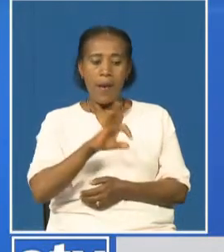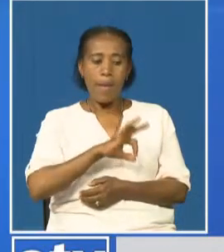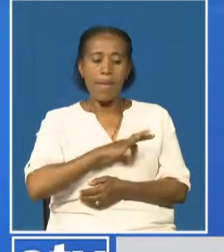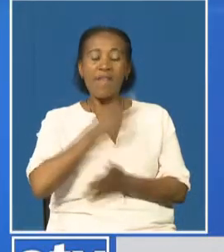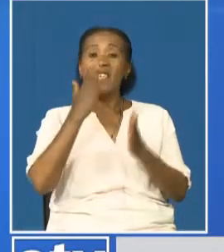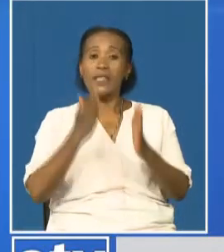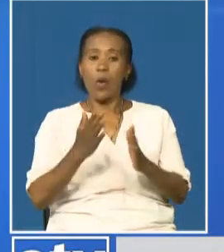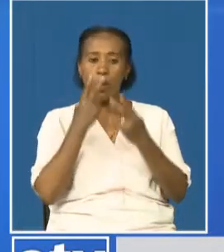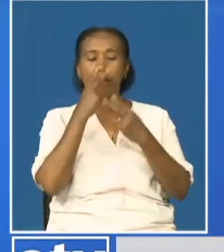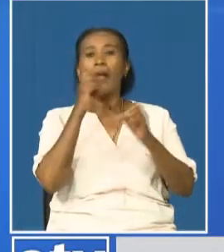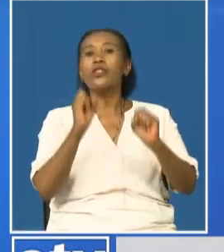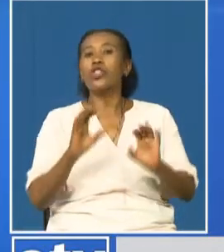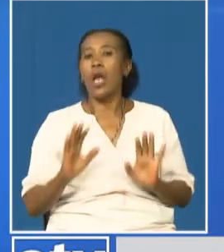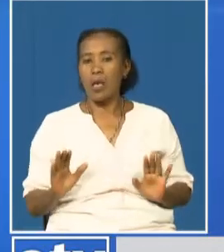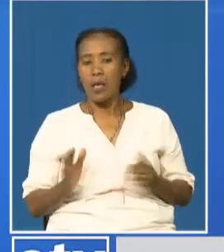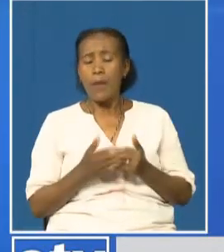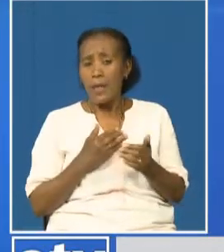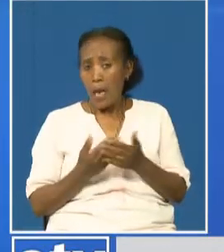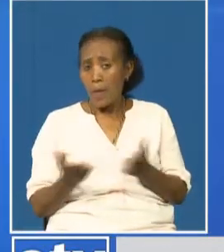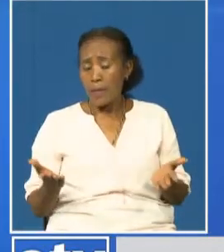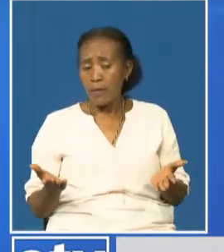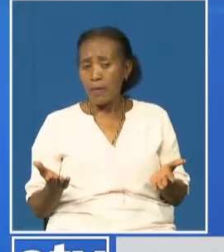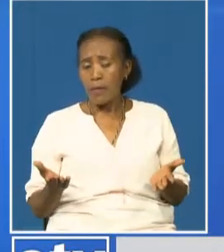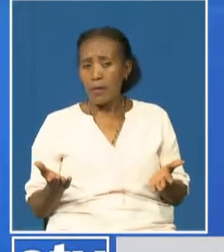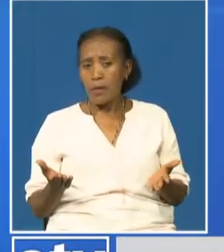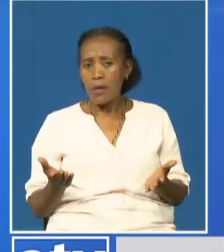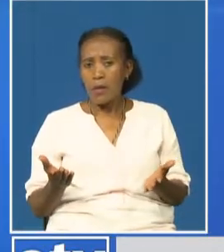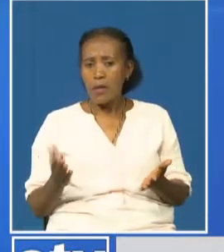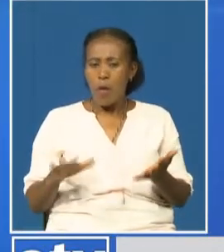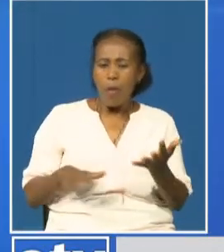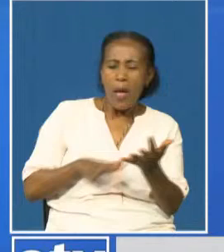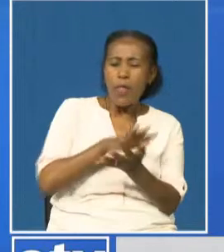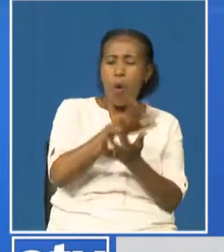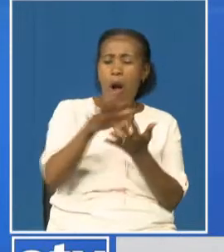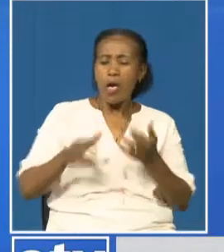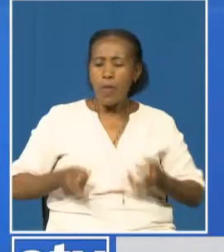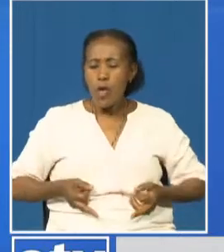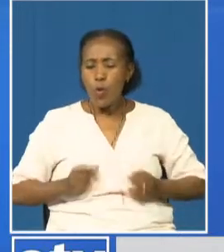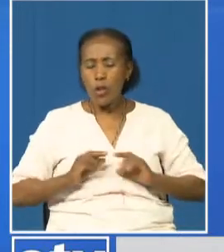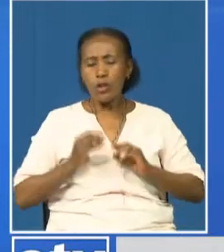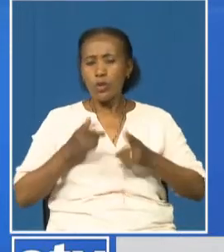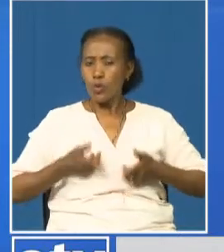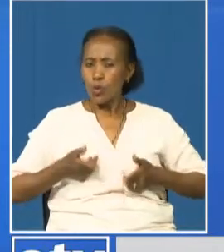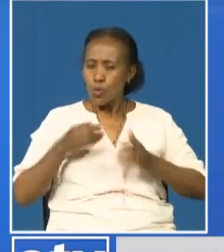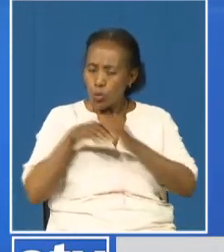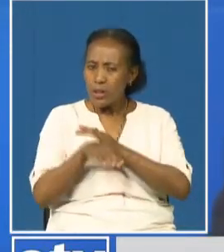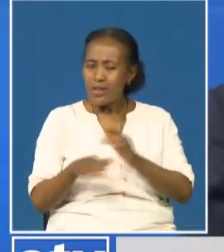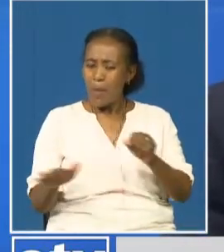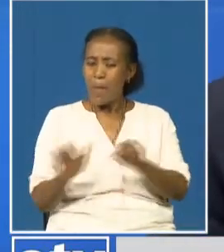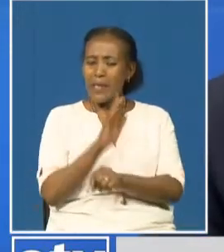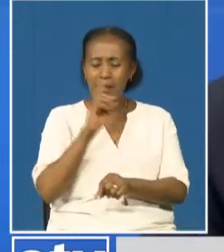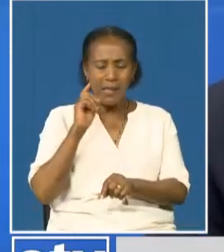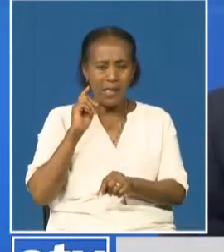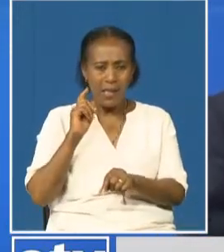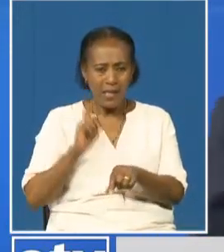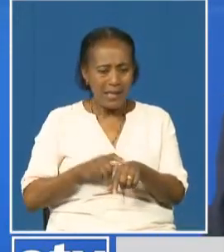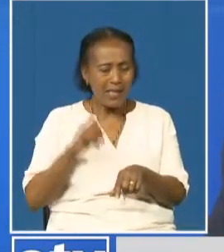ከመንፈሳዊነት አንጻርም ሊታይ ይችላል። ምናልባት በተዋከበ ህይወት ውስጥ የሚኖር እንደው በቂ ጊዜ እንኳን